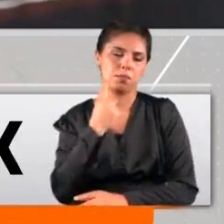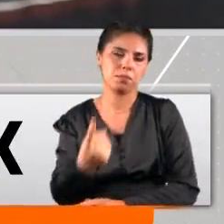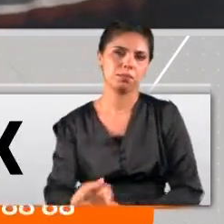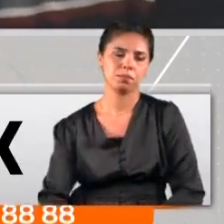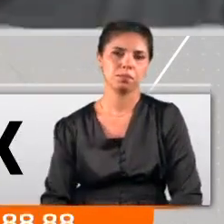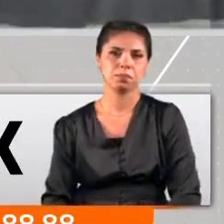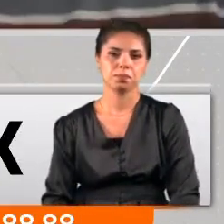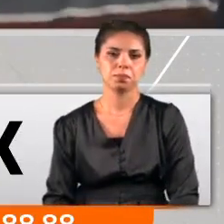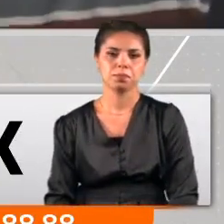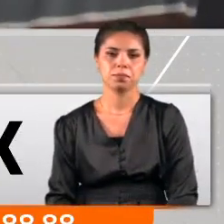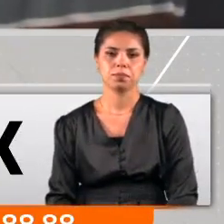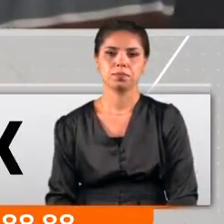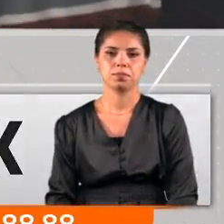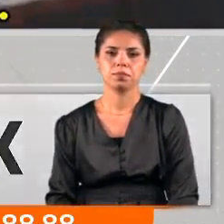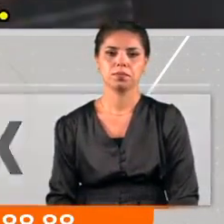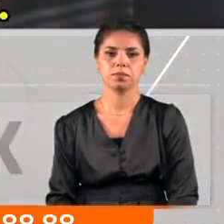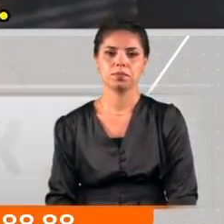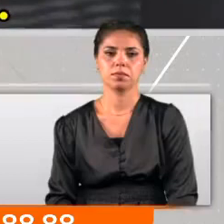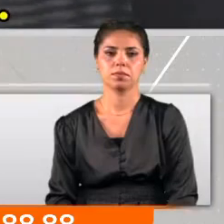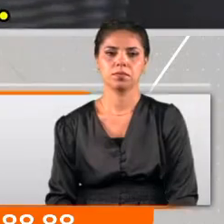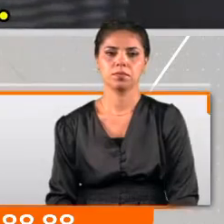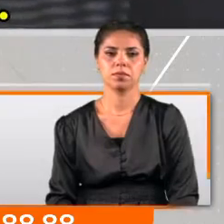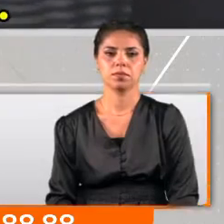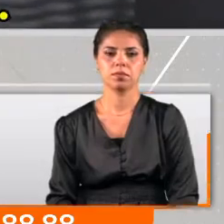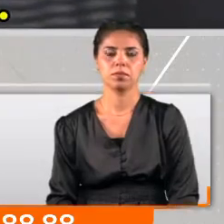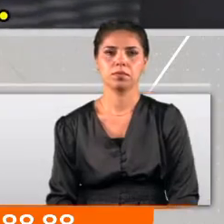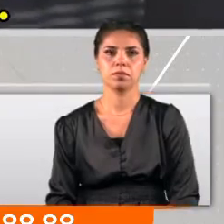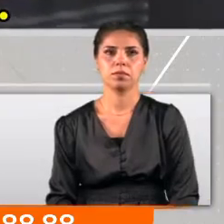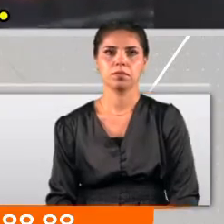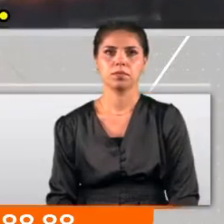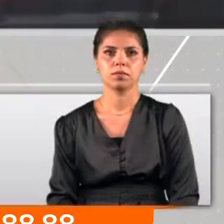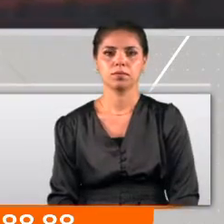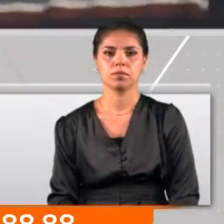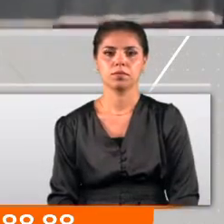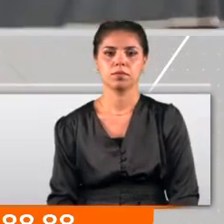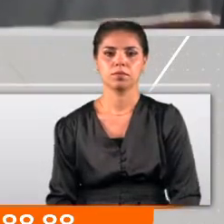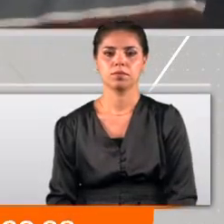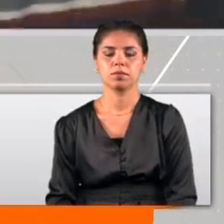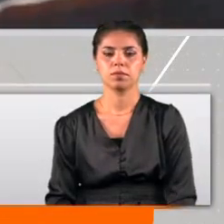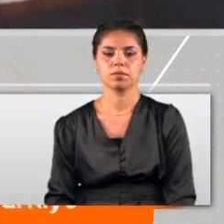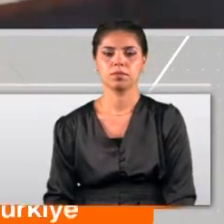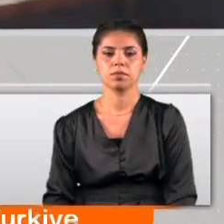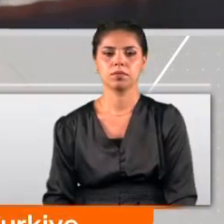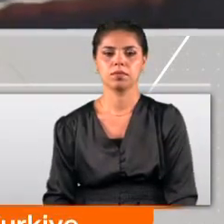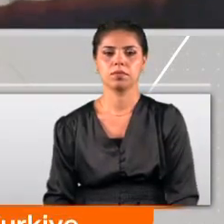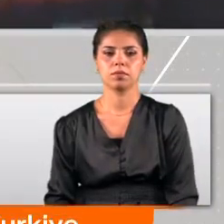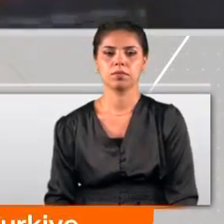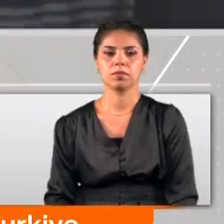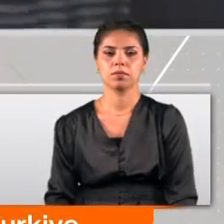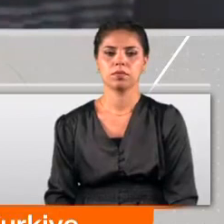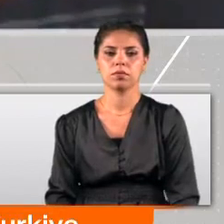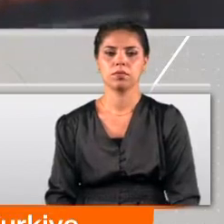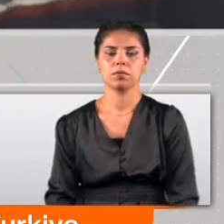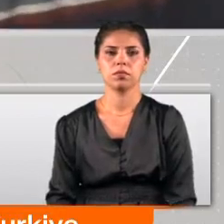milyon metreküp su tüketimimiz vardı. Şimdi 3.5 milyon metreküpün üzerine çıktı. Bu ne demek? İşte 1-1.5 aylık bir